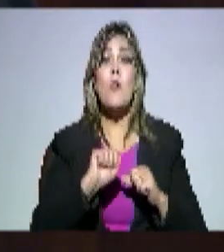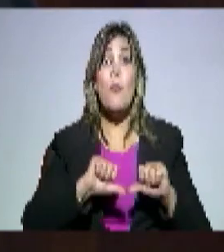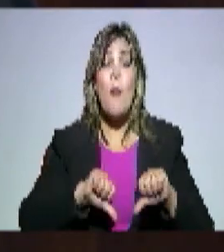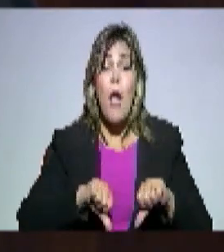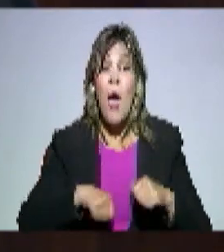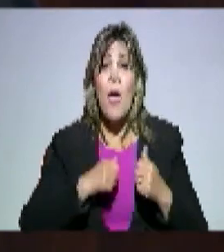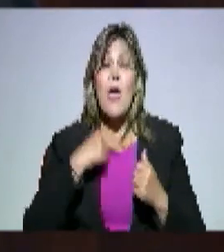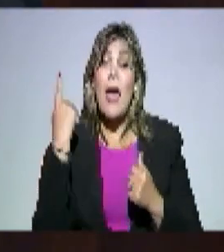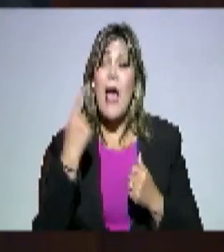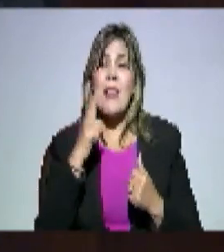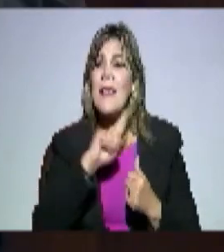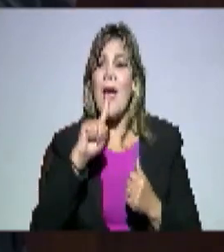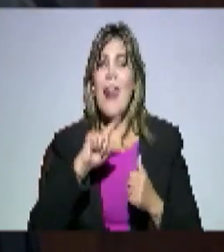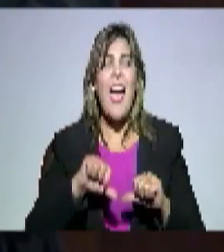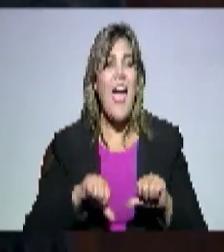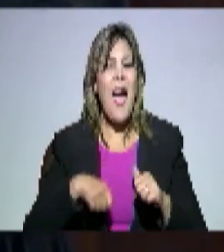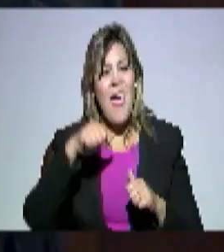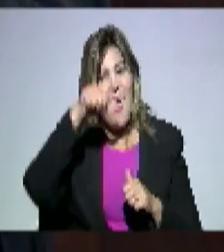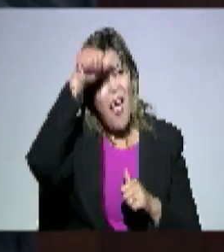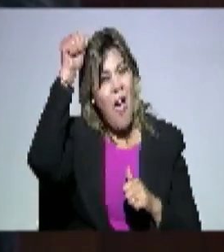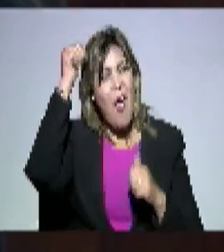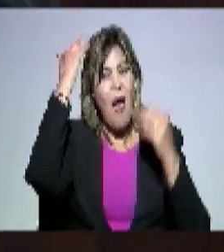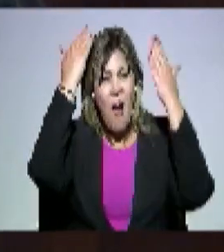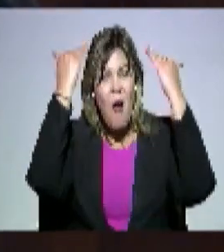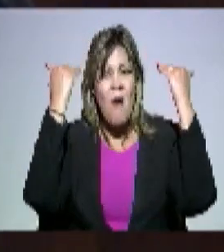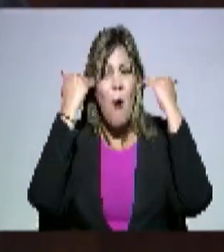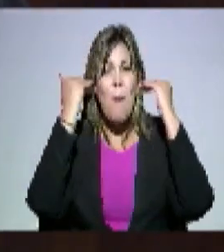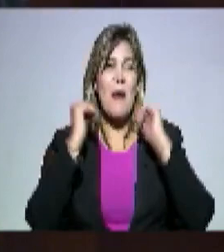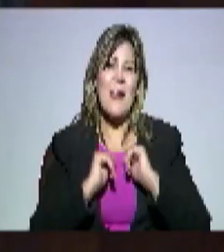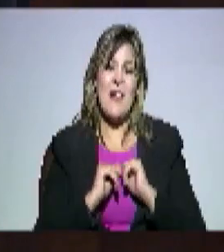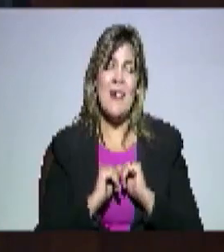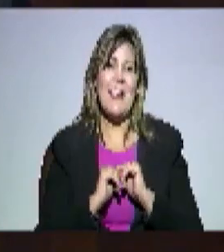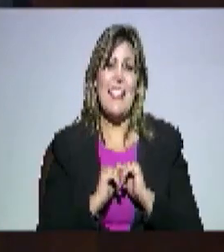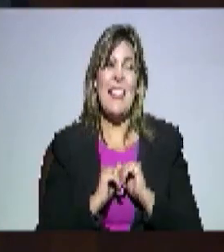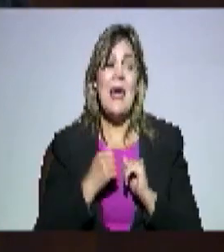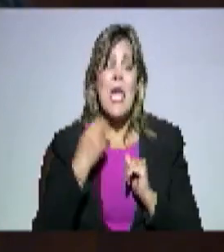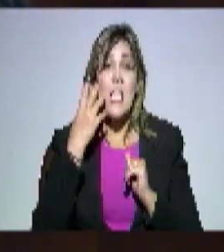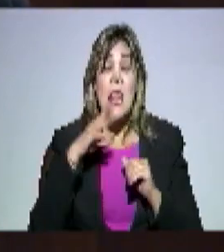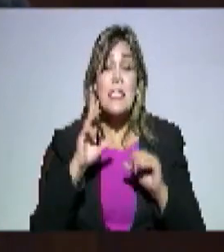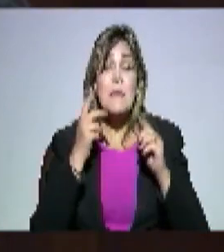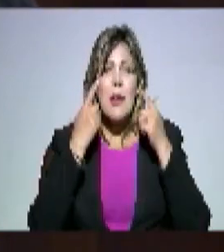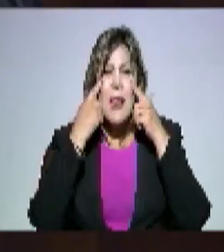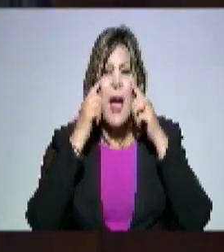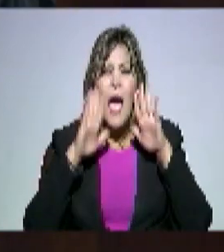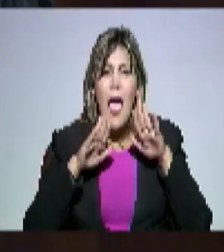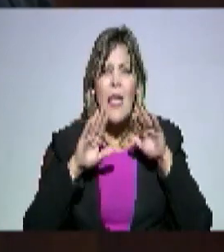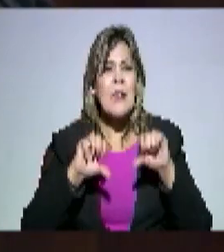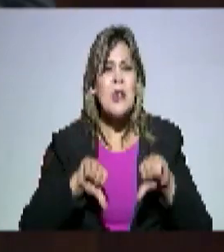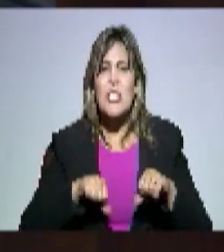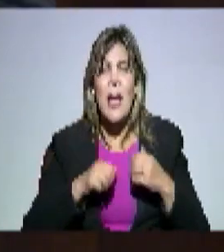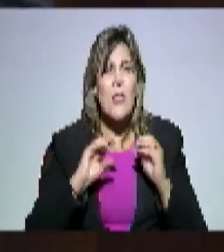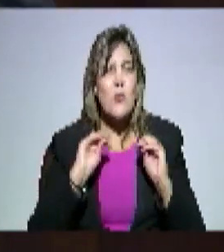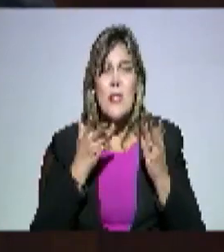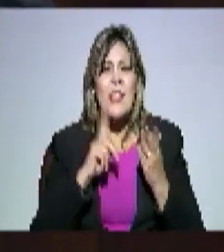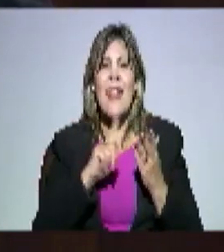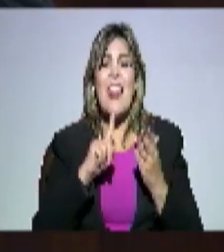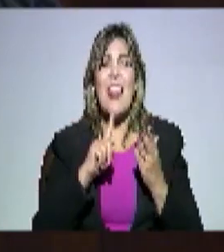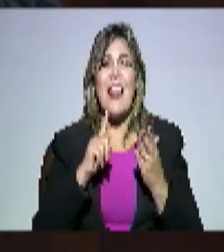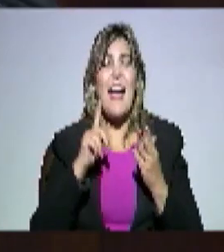الحياه الرهبانيه انا مش فارق معايا تغيير شكل الحياه لكن الفرق معايا ان الناس دي من خلال